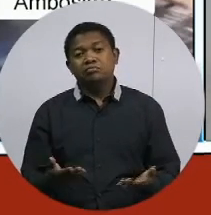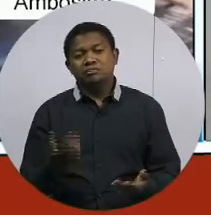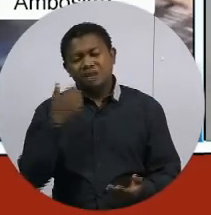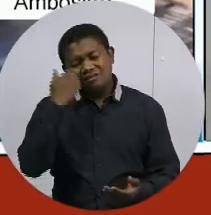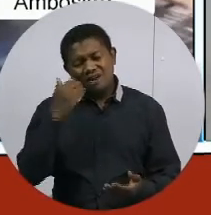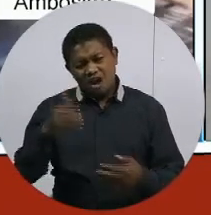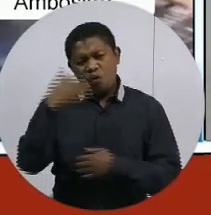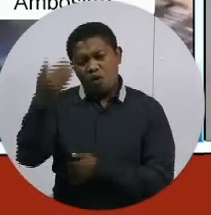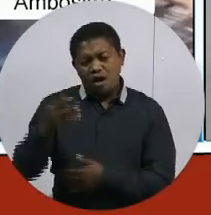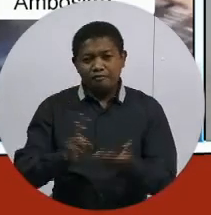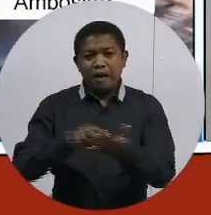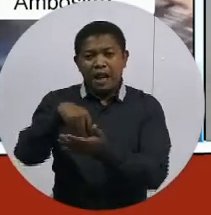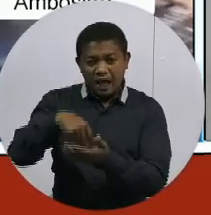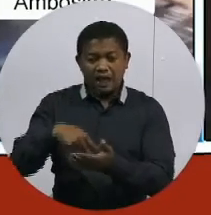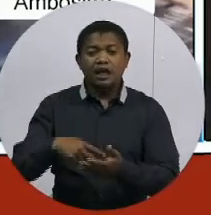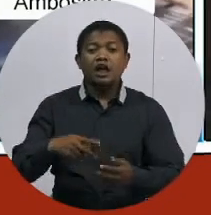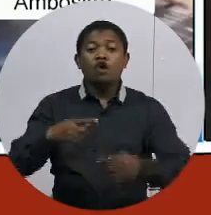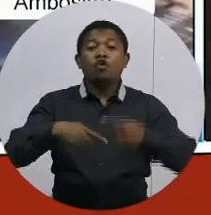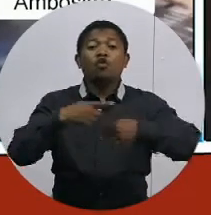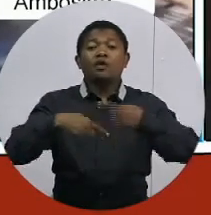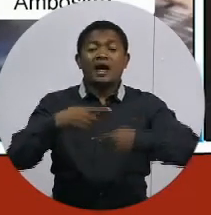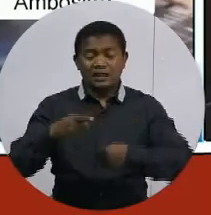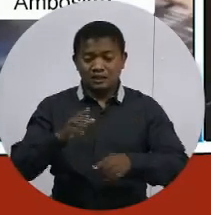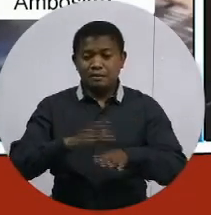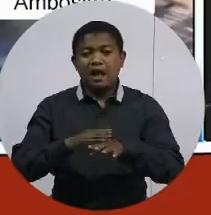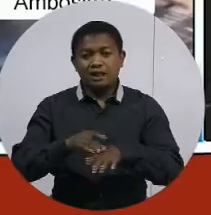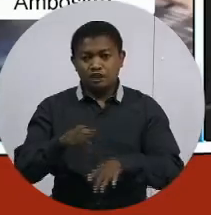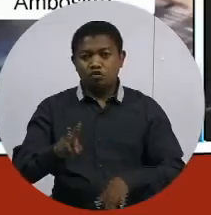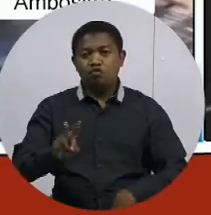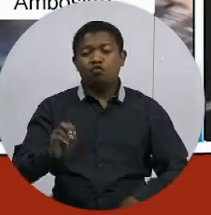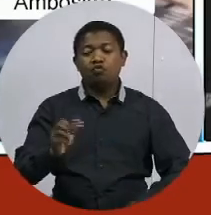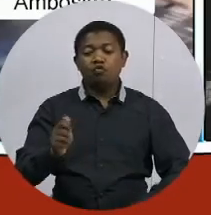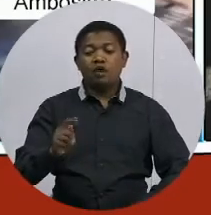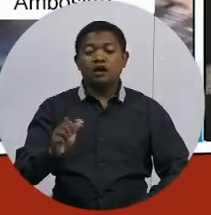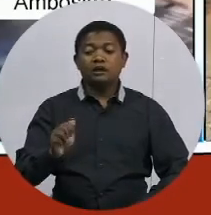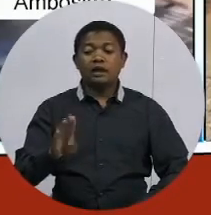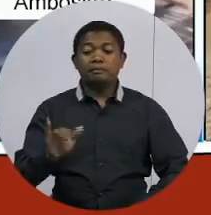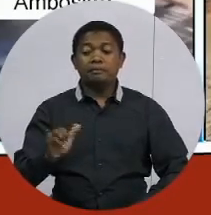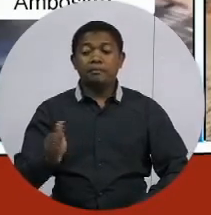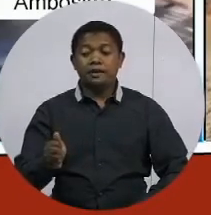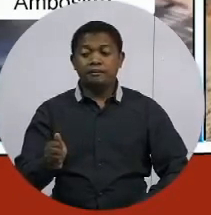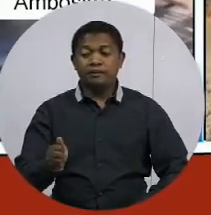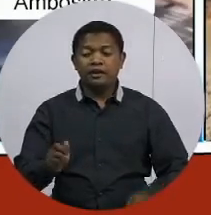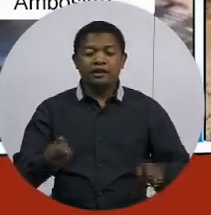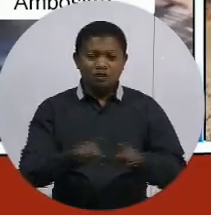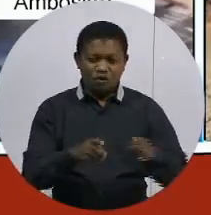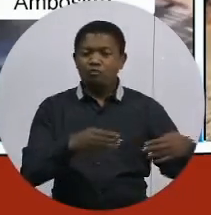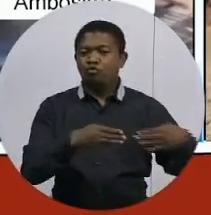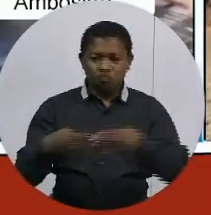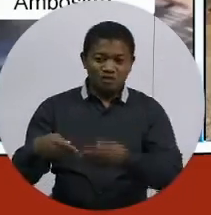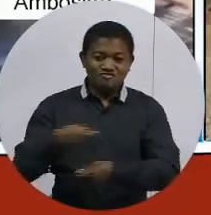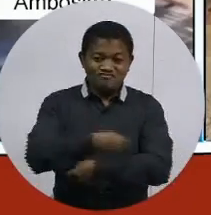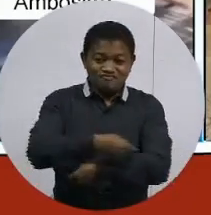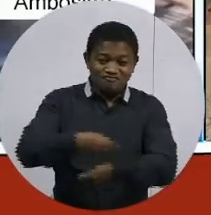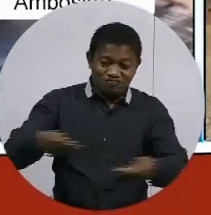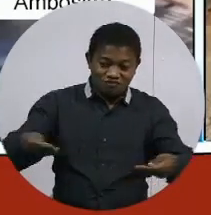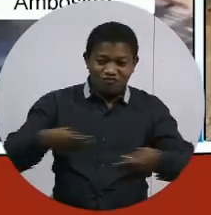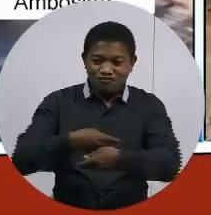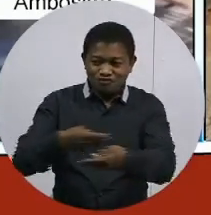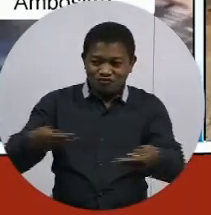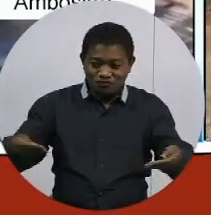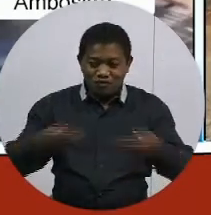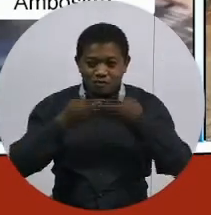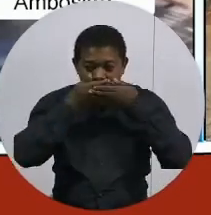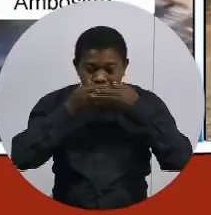hanodina ireo voatabia ireo izany. Ankoatr'izay dia manohy ny fizarana arovava ho andreo kommunina 520 atao